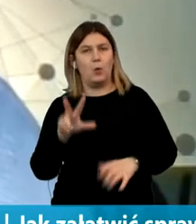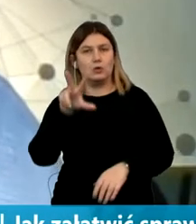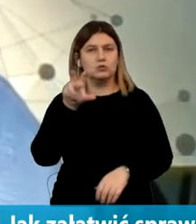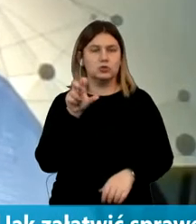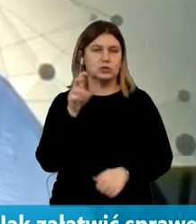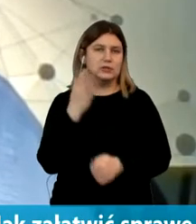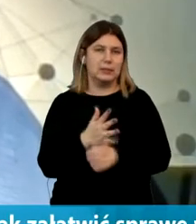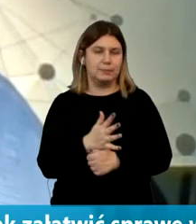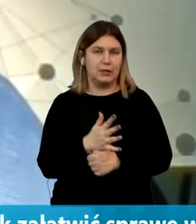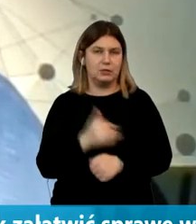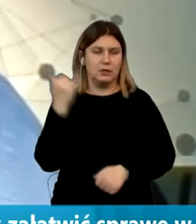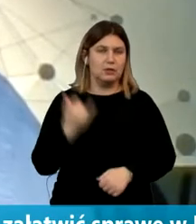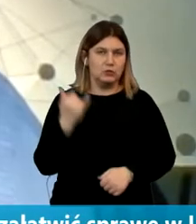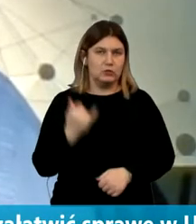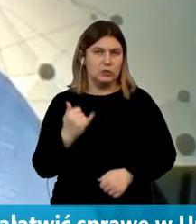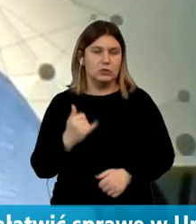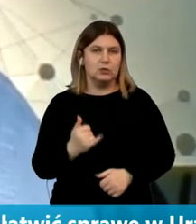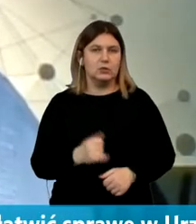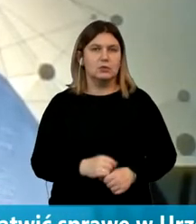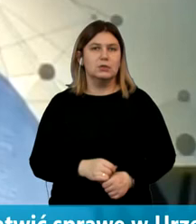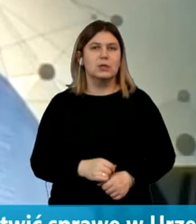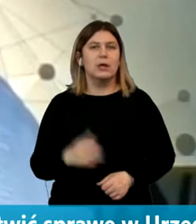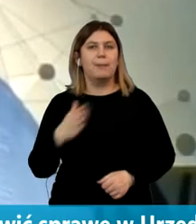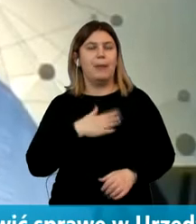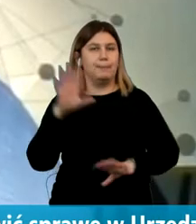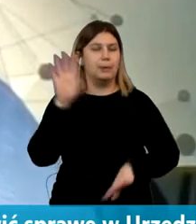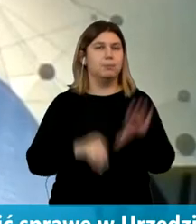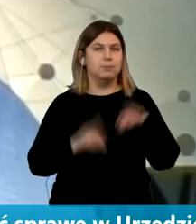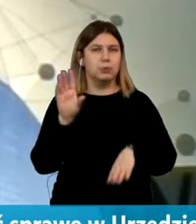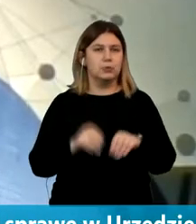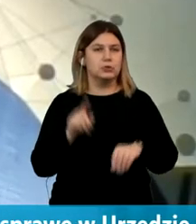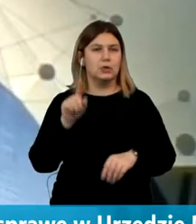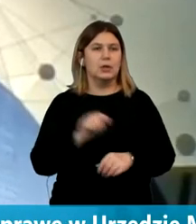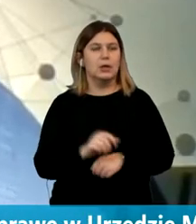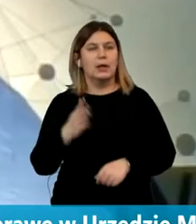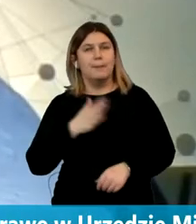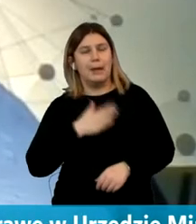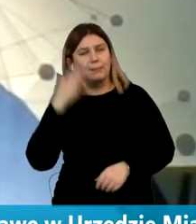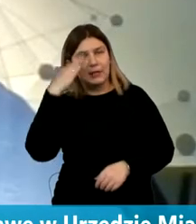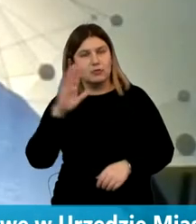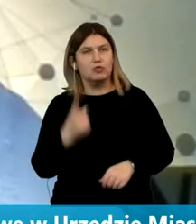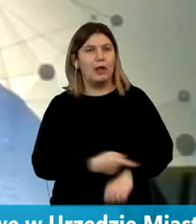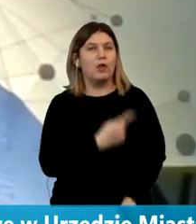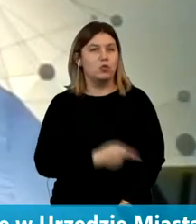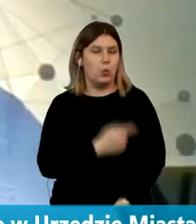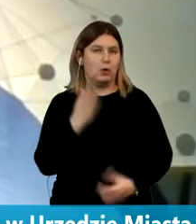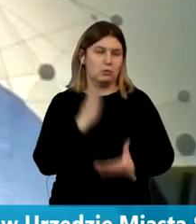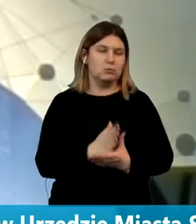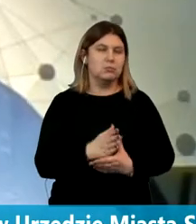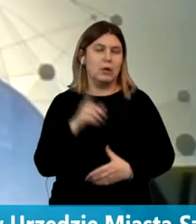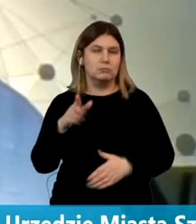350 dzieci. Mamy budżet na tę inwestycję i mam nadzieję, że za paręnaście miesięcy będziemy mogli ten